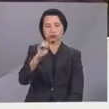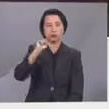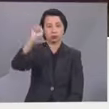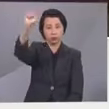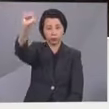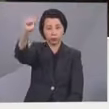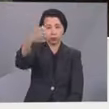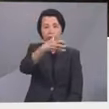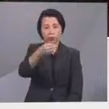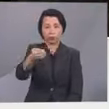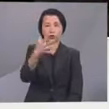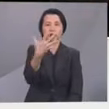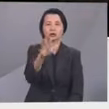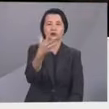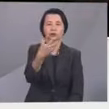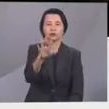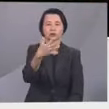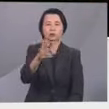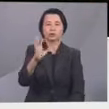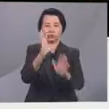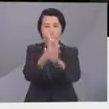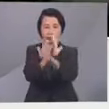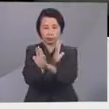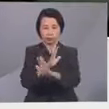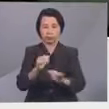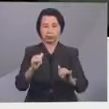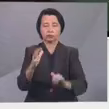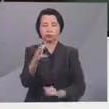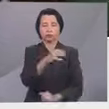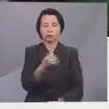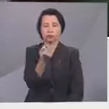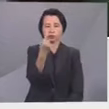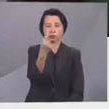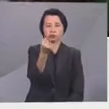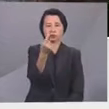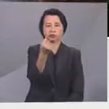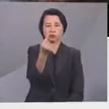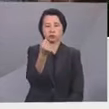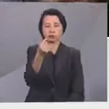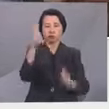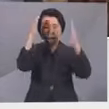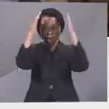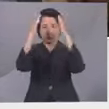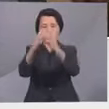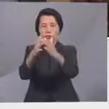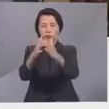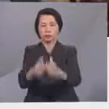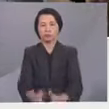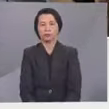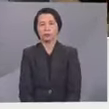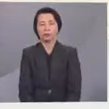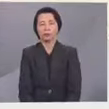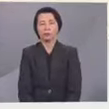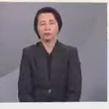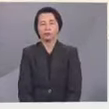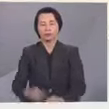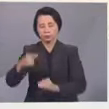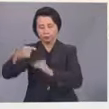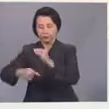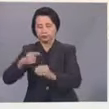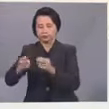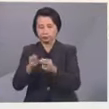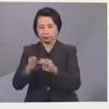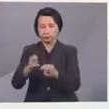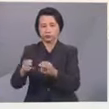Sabah, 15 operasi di Sarawak dan 11 operasi di Pahang. Manakala mengenai